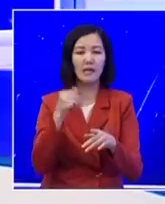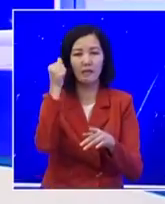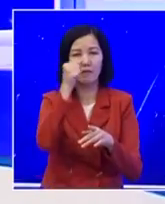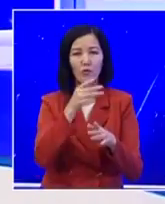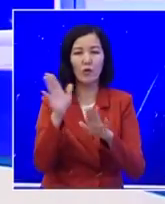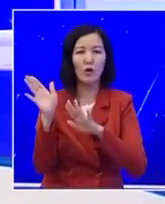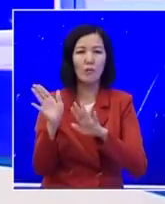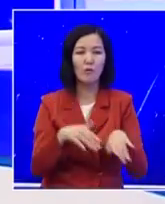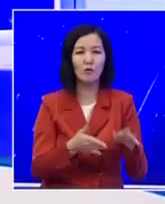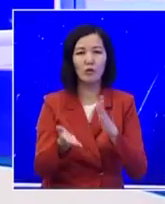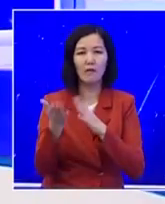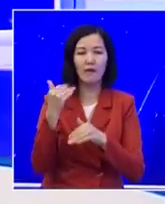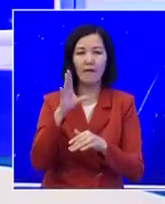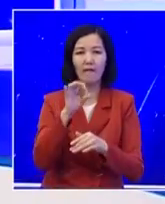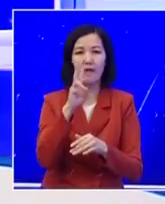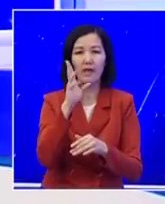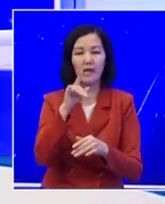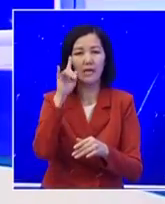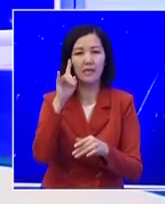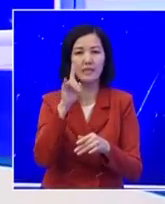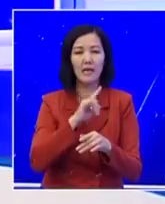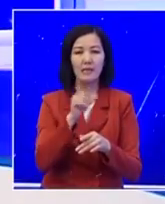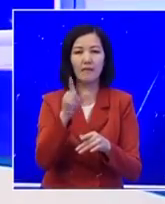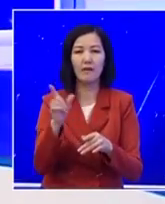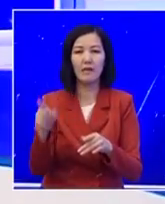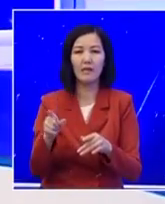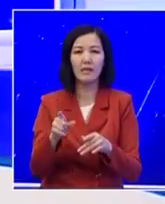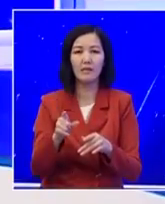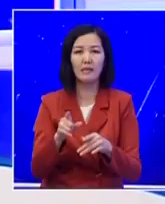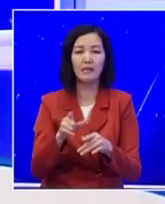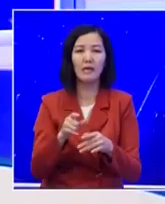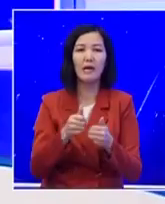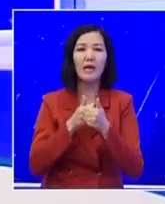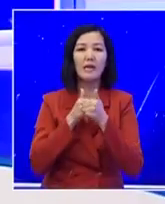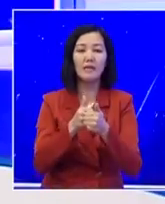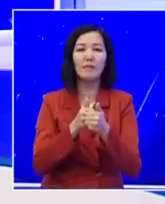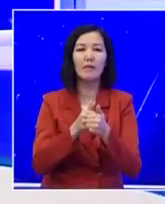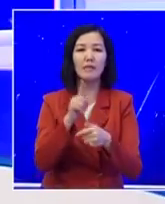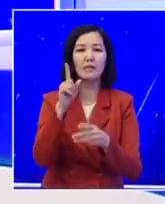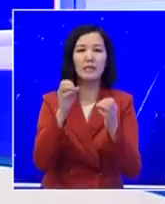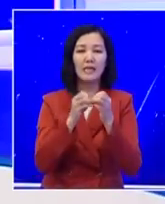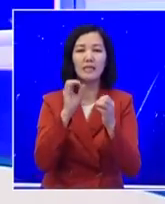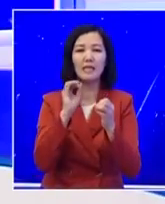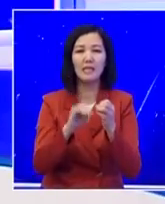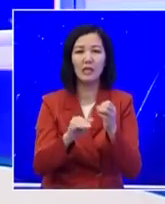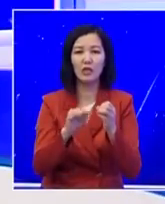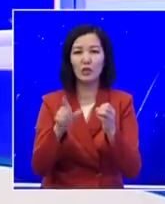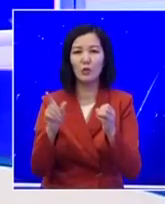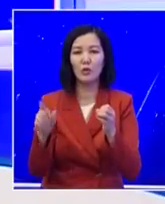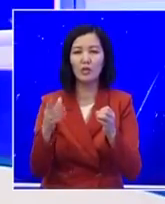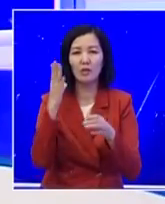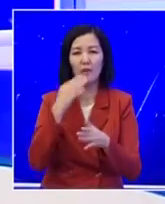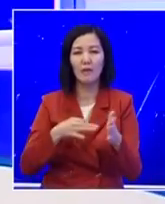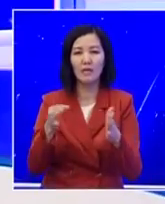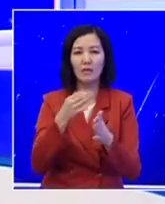века большинство жизней казахской элиты. По данным экспертов, среди репрессированных около 10 тысяч уроженцев Алматинской области,